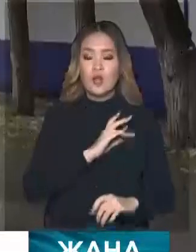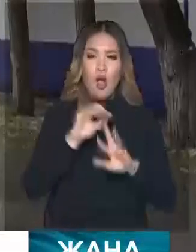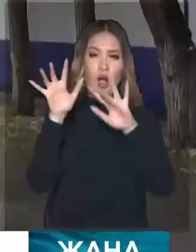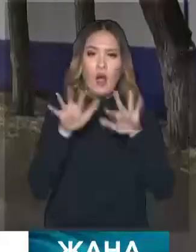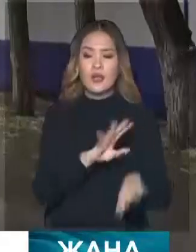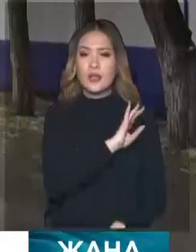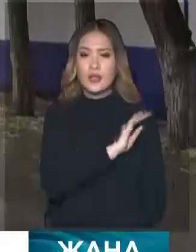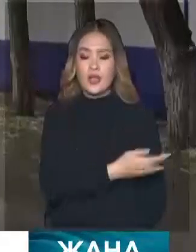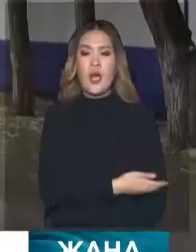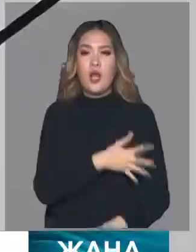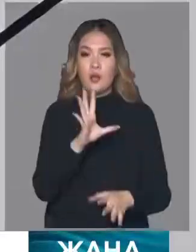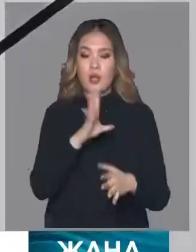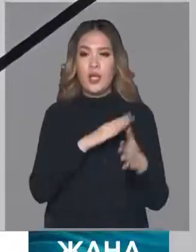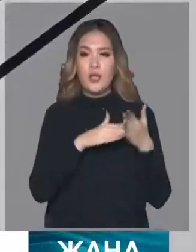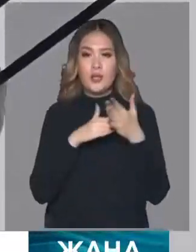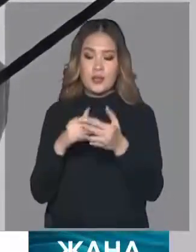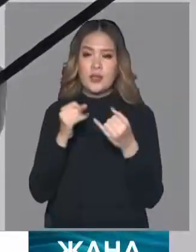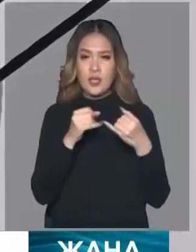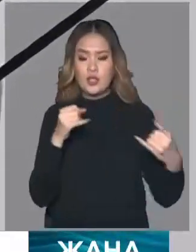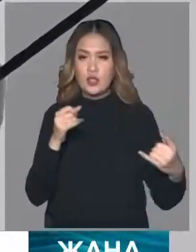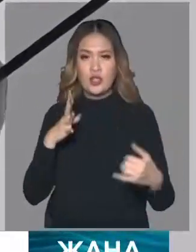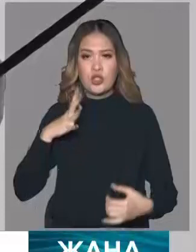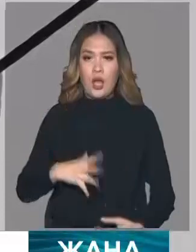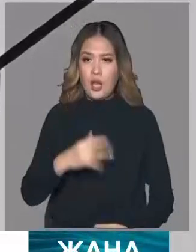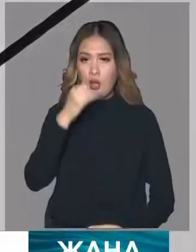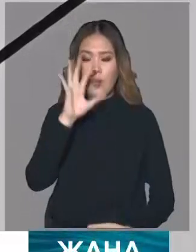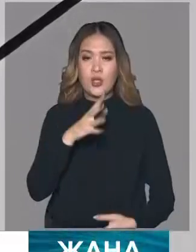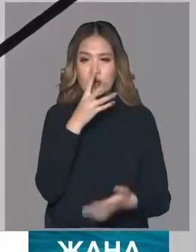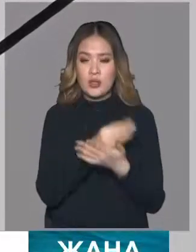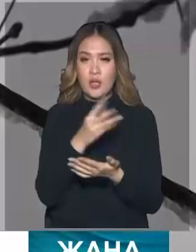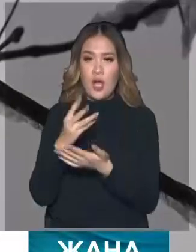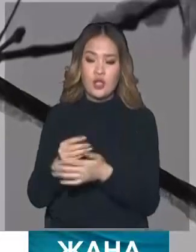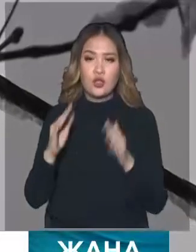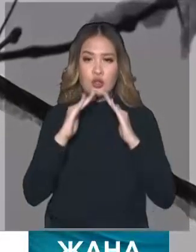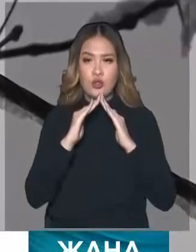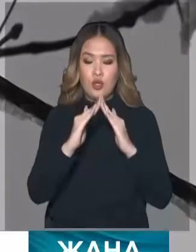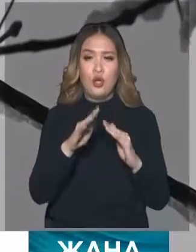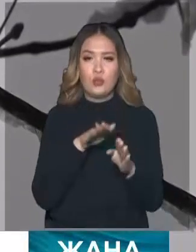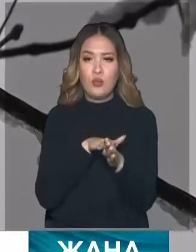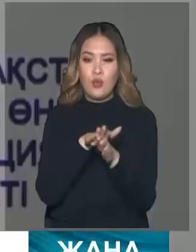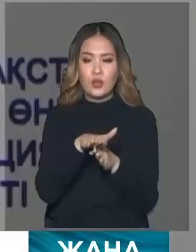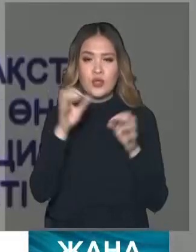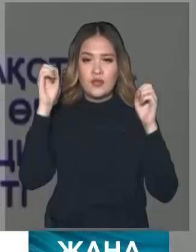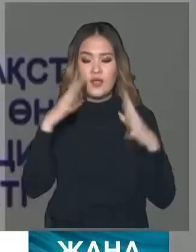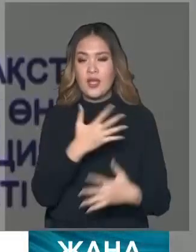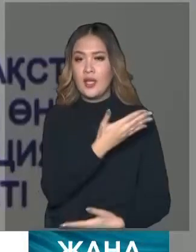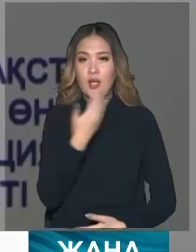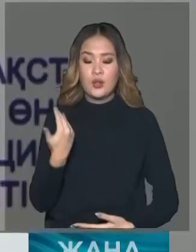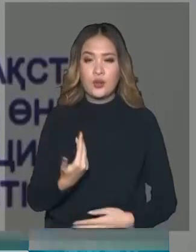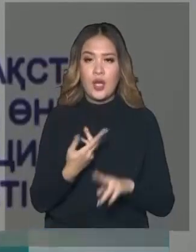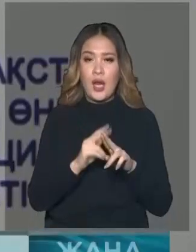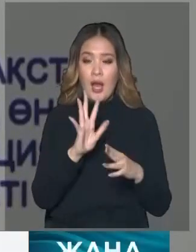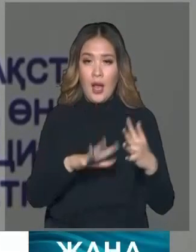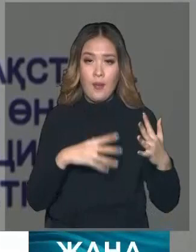қардың ылғалына тозығы жеткен сымдар шыдас берер емес, әсіресе жеке сектордағы жер үйлер түгел жарықсыз қалды. Бұған дейін